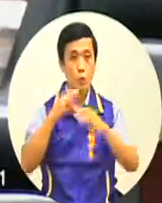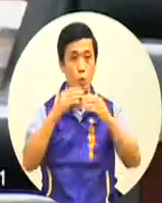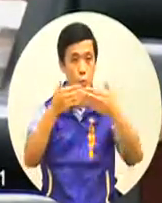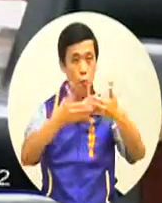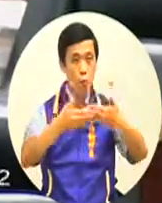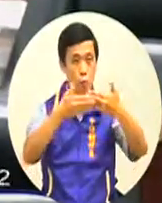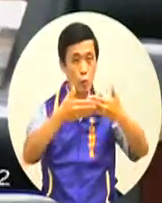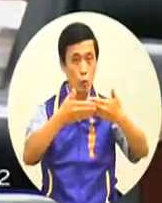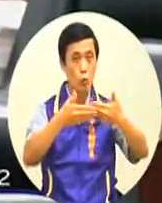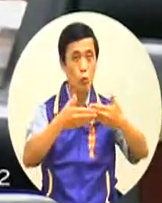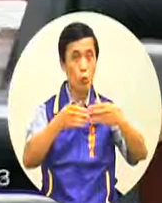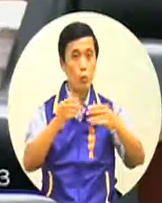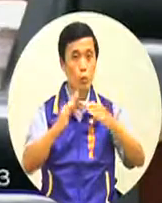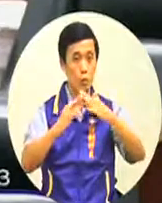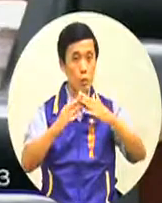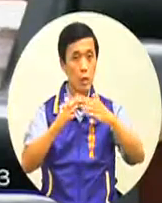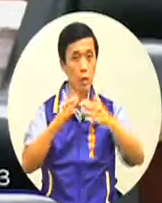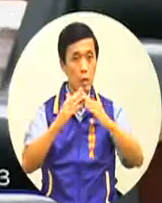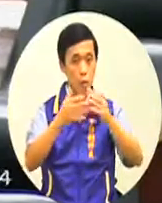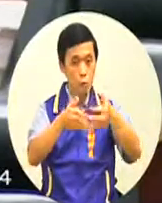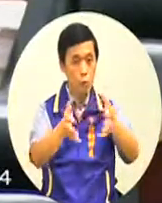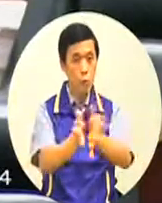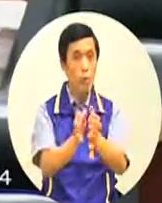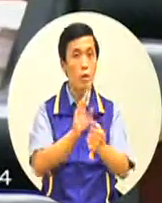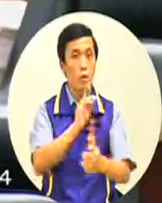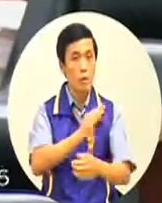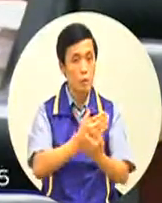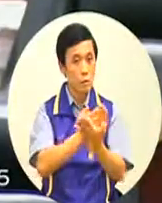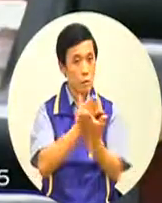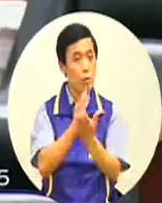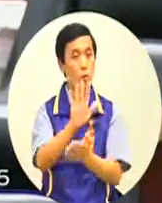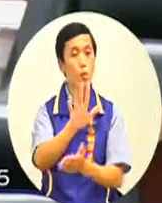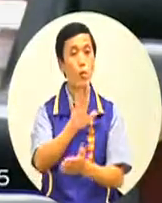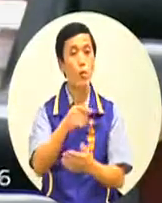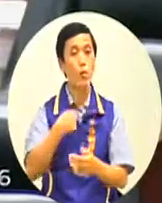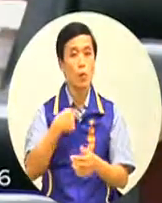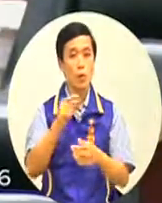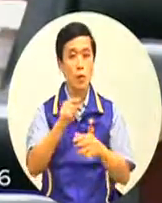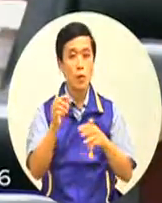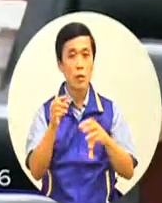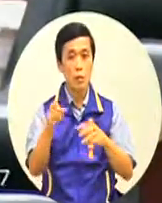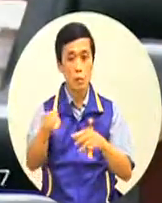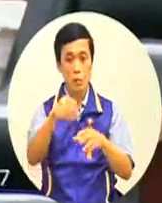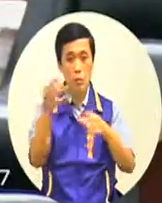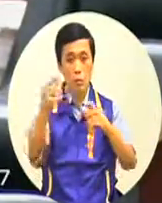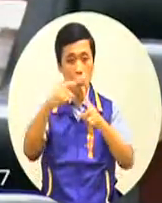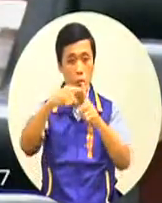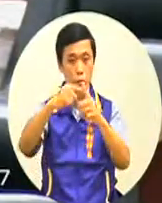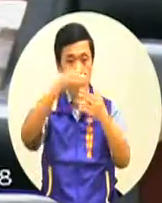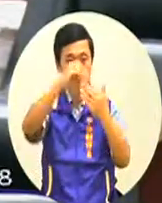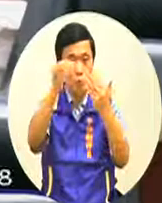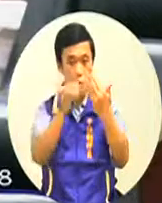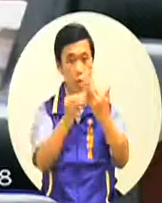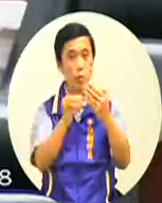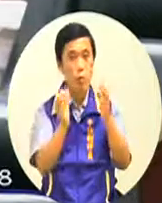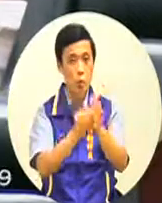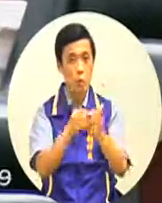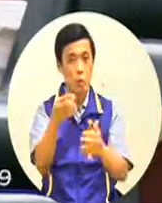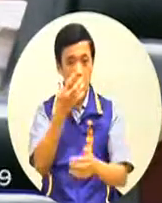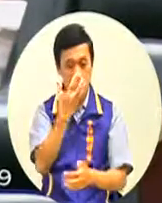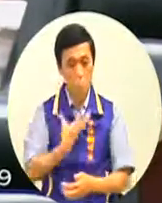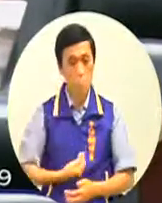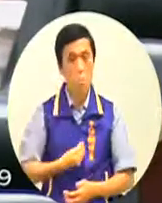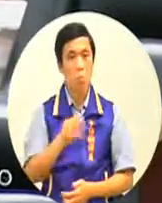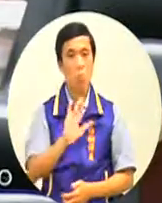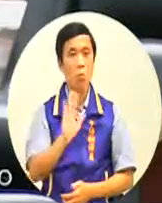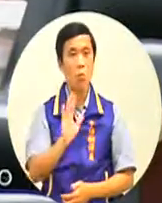所以我们一定有我们必须扮演的关键的角色，不要因为我们降编了就有点失落的感觉。我相